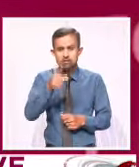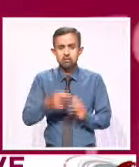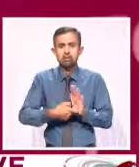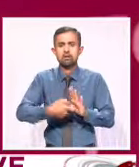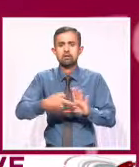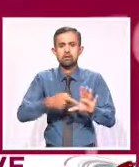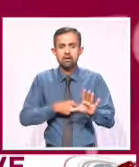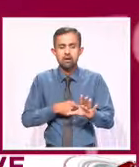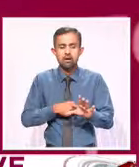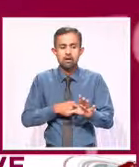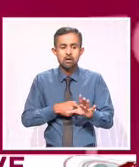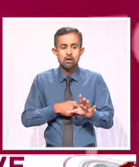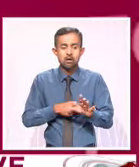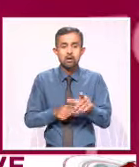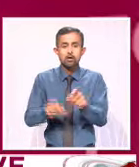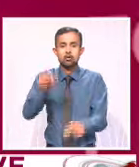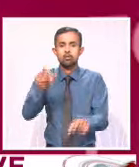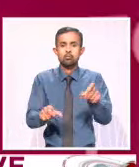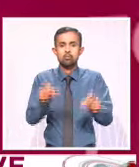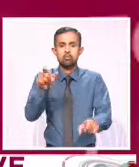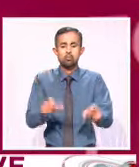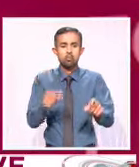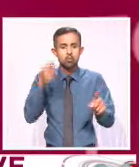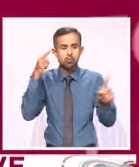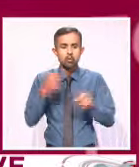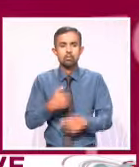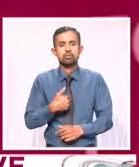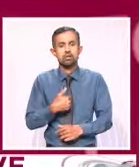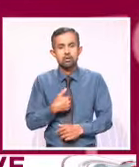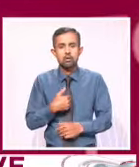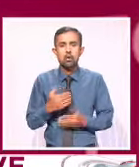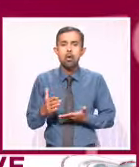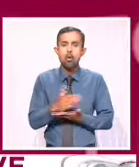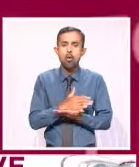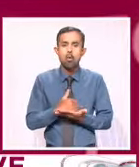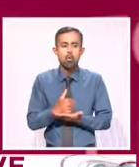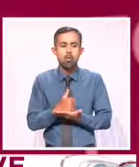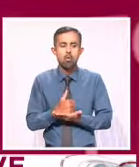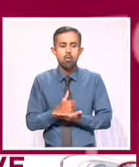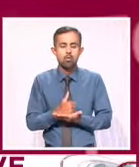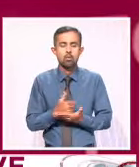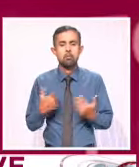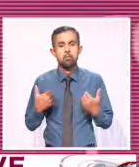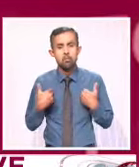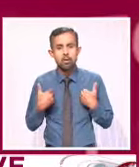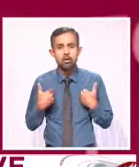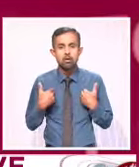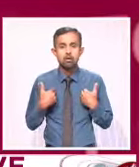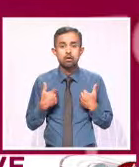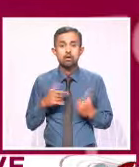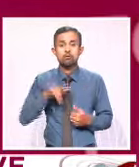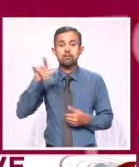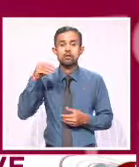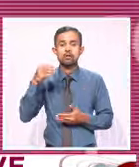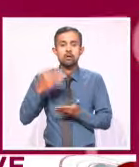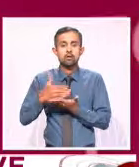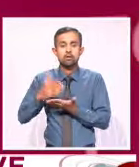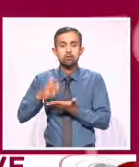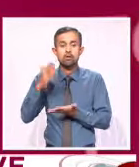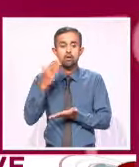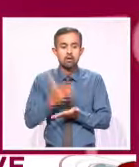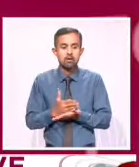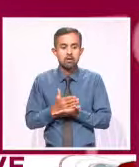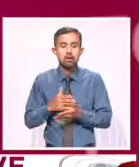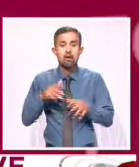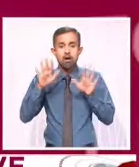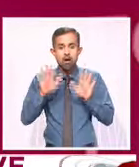හරි මේ පරිස ආධාර කණ්ඩායම් හා මේ පිළිබඳ උනන්දුව දක්වන සියලු දෙනාගේ කැපවීමෙන් විදේශ ණය ප්‍රතිව්‍යුහගත